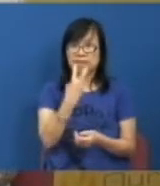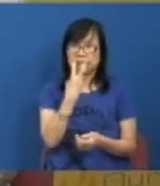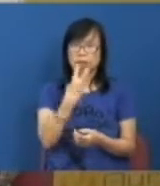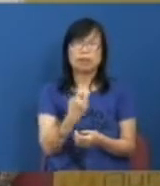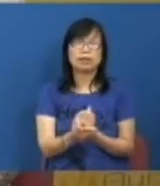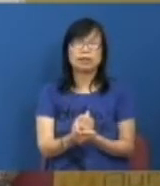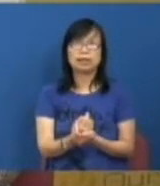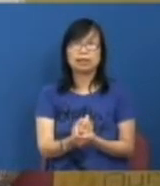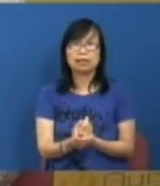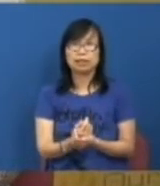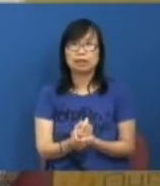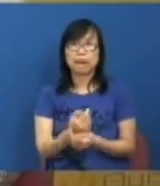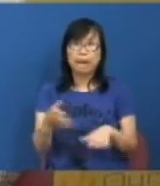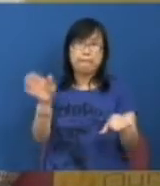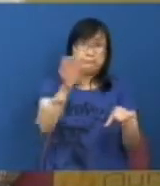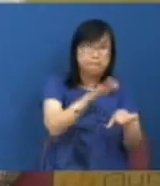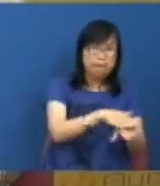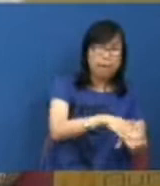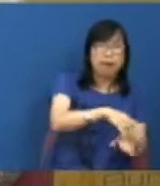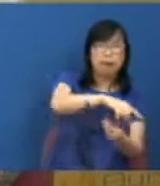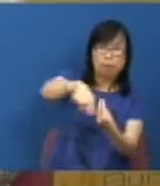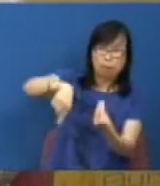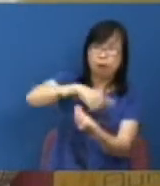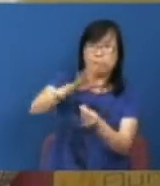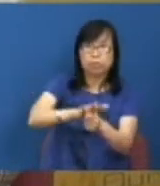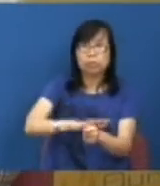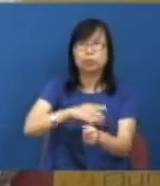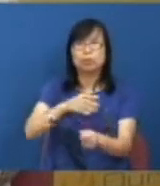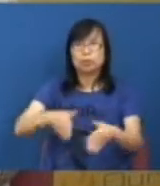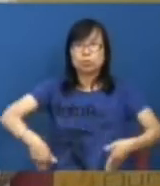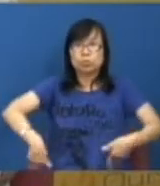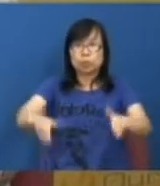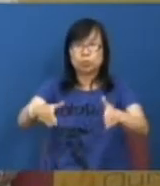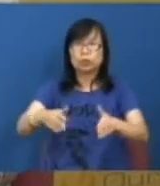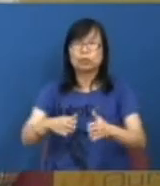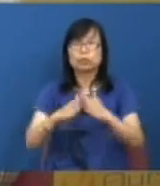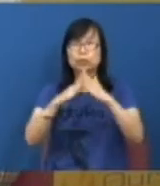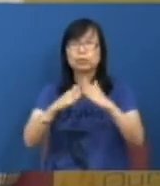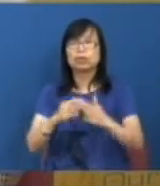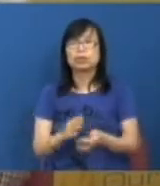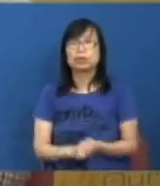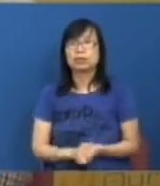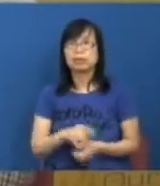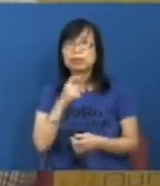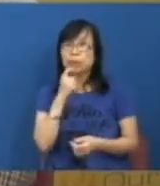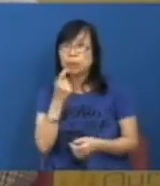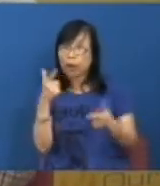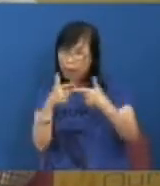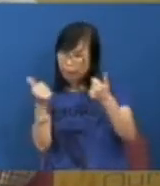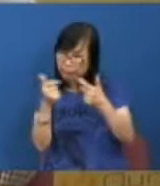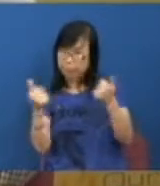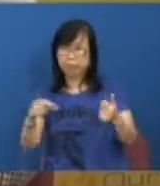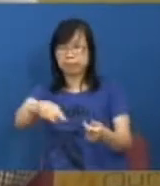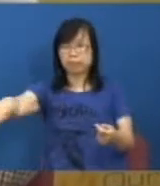咁嘅氣體，如果要擺喺環保村屋嘅項目裏邊咧，你一定要有適量嘅地方。咁亦都引申一樣嘢